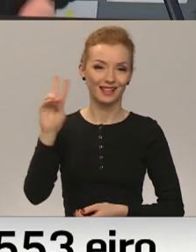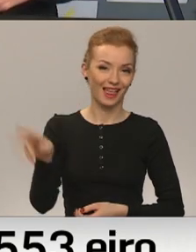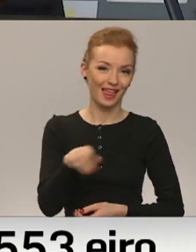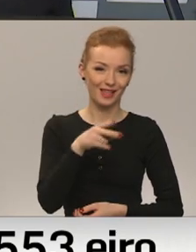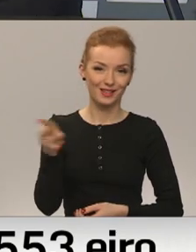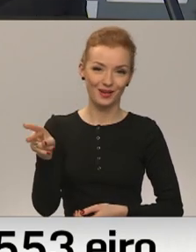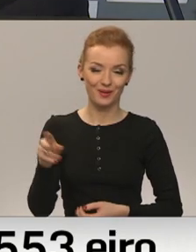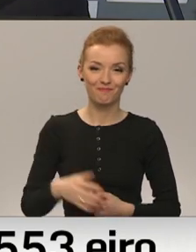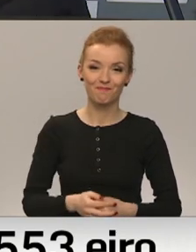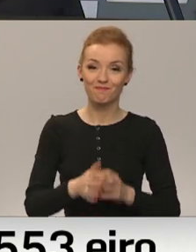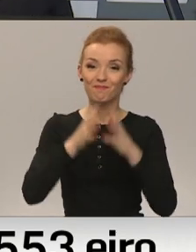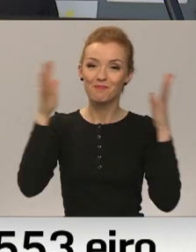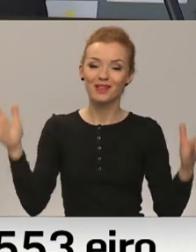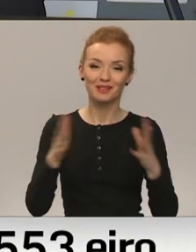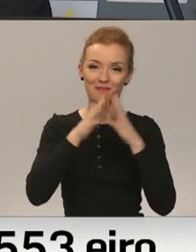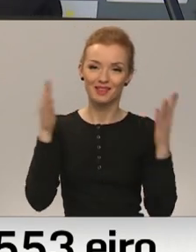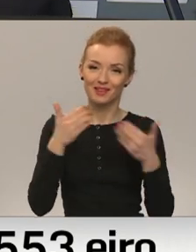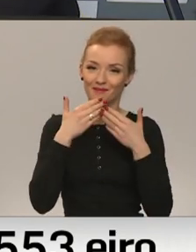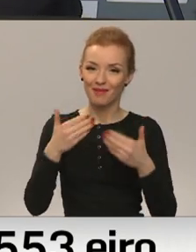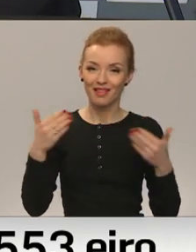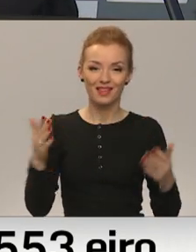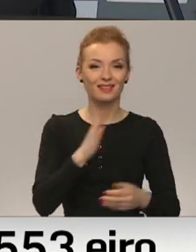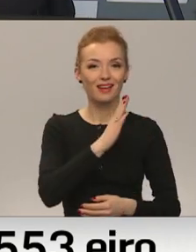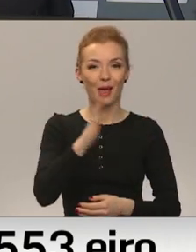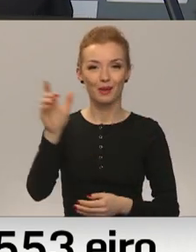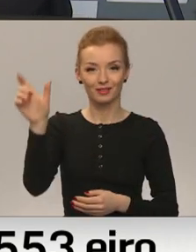274 553 eiro! Milzīgs paldies ikvienam ziedotājam līdz šim!